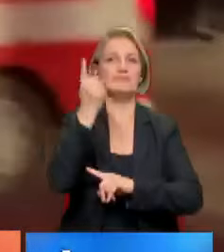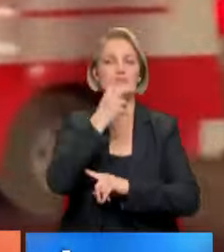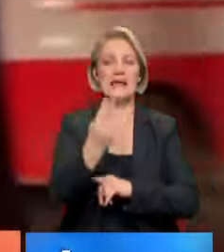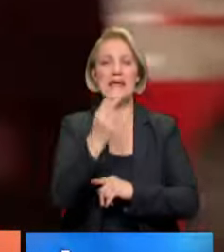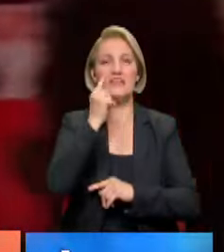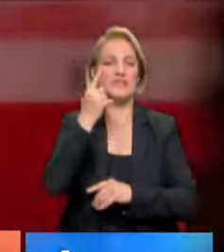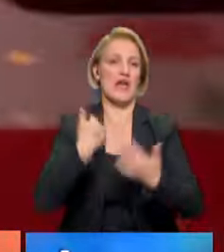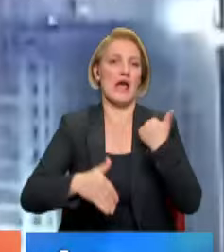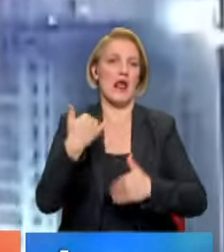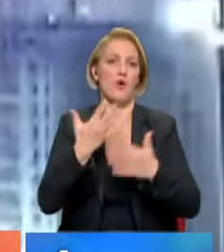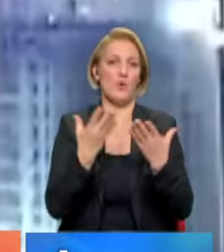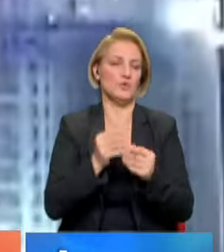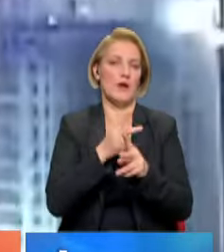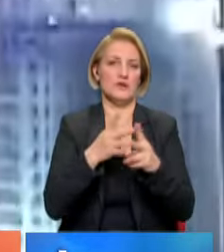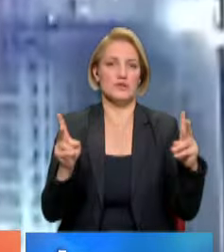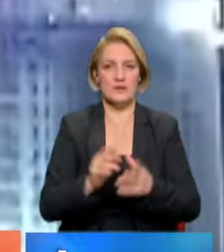7 kişinin yaralandığını açıkladı.